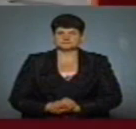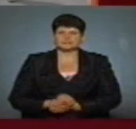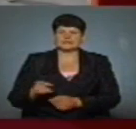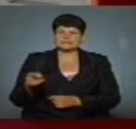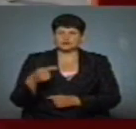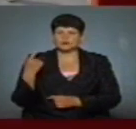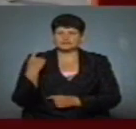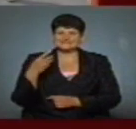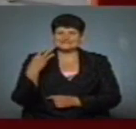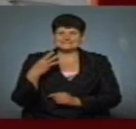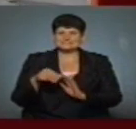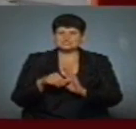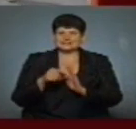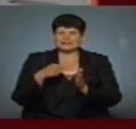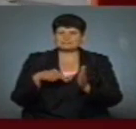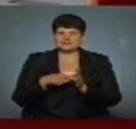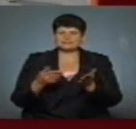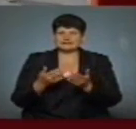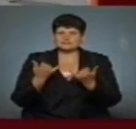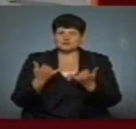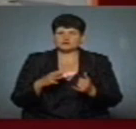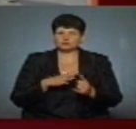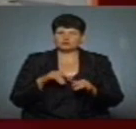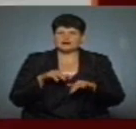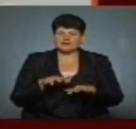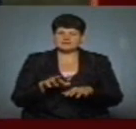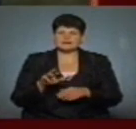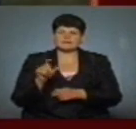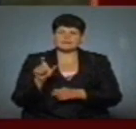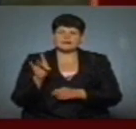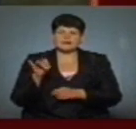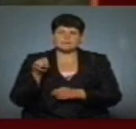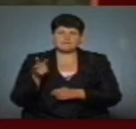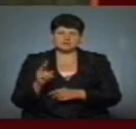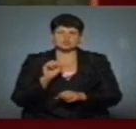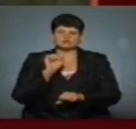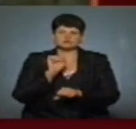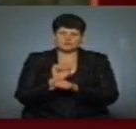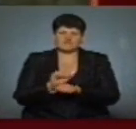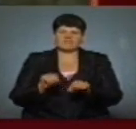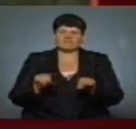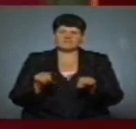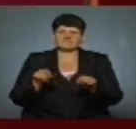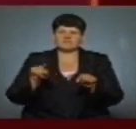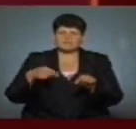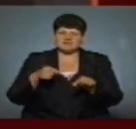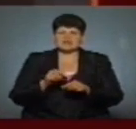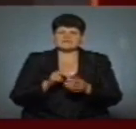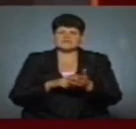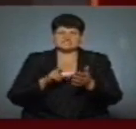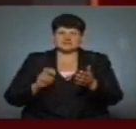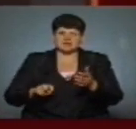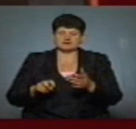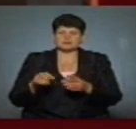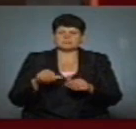Тернопіль – одне із 36 міст, де сьогодні відбулася акція «Єрмак Стоп». Учасники вимагали відставки керівника Офісу президента.